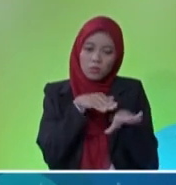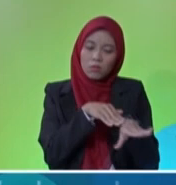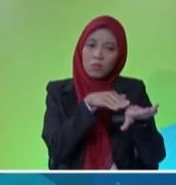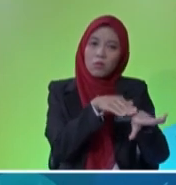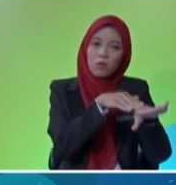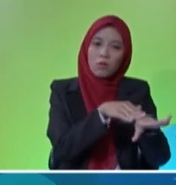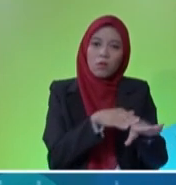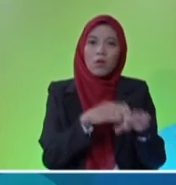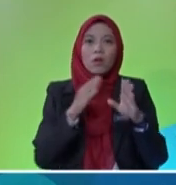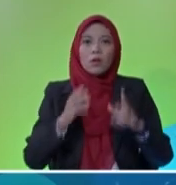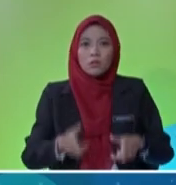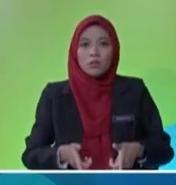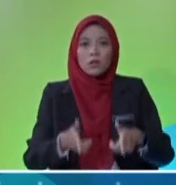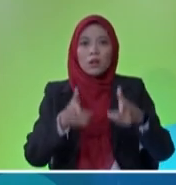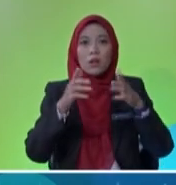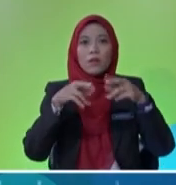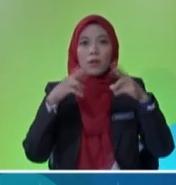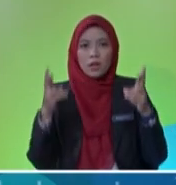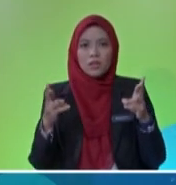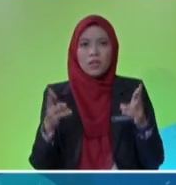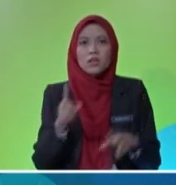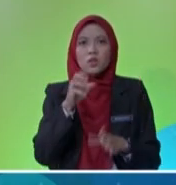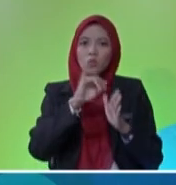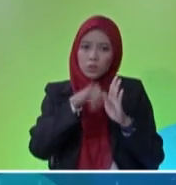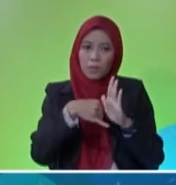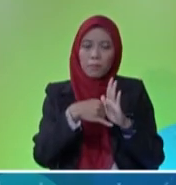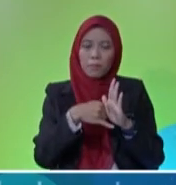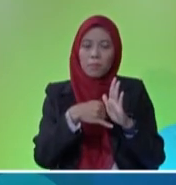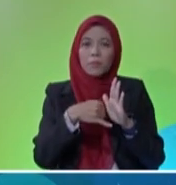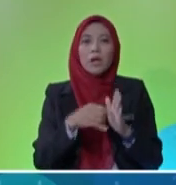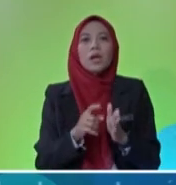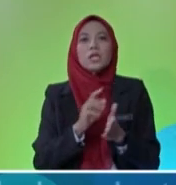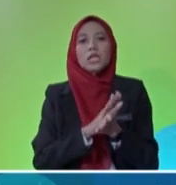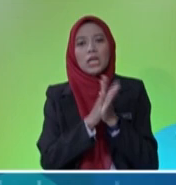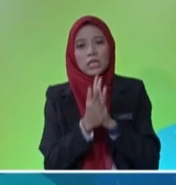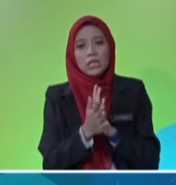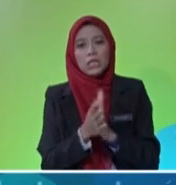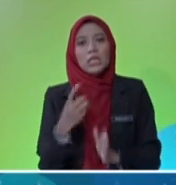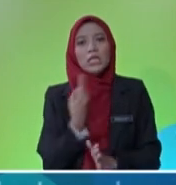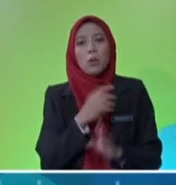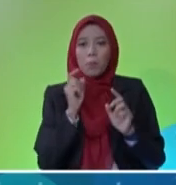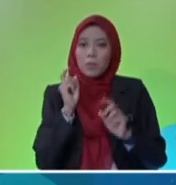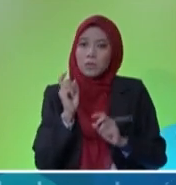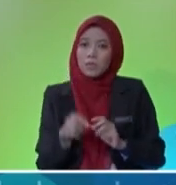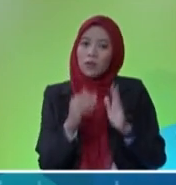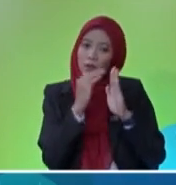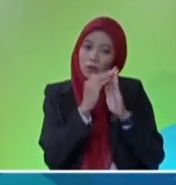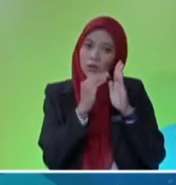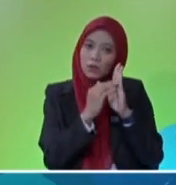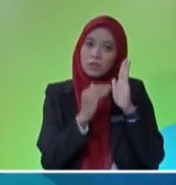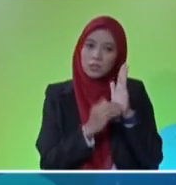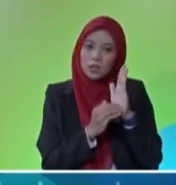selama sejam lebih oleh itu kita perlu lah merancang perjalanan gitu sebelum ke destinasi